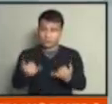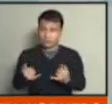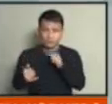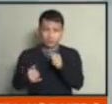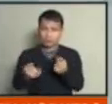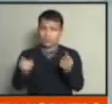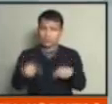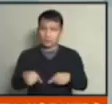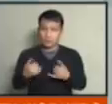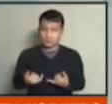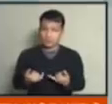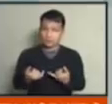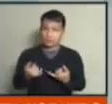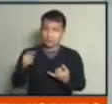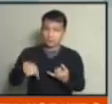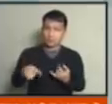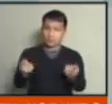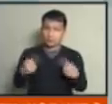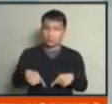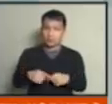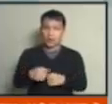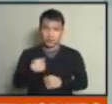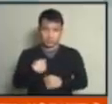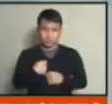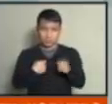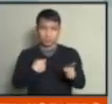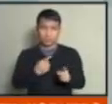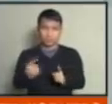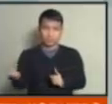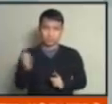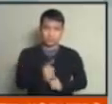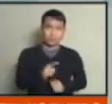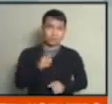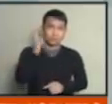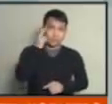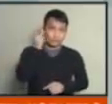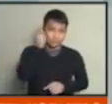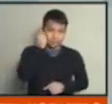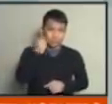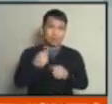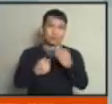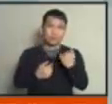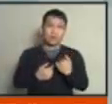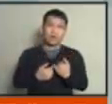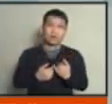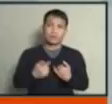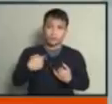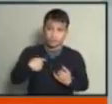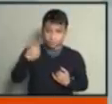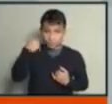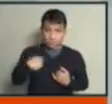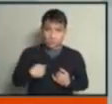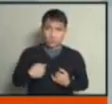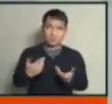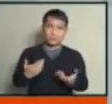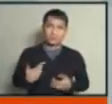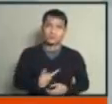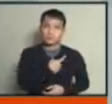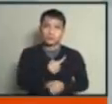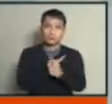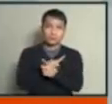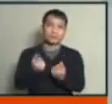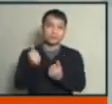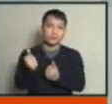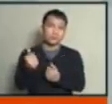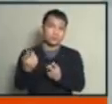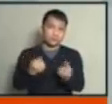ganitong pangyayari na ako ay lumapit kay Sir Tulpo. Ang sa akin lang kasi, masyado ako nasaktan sa mga